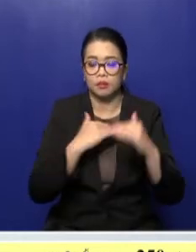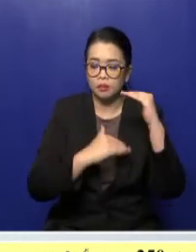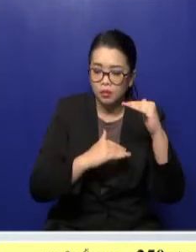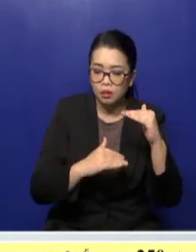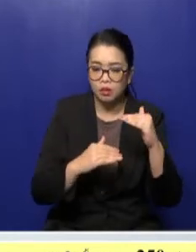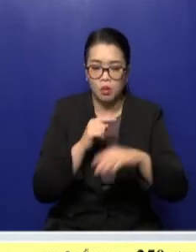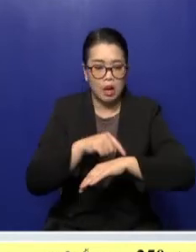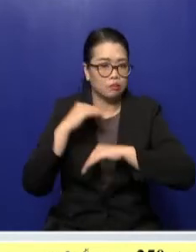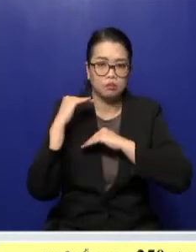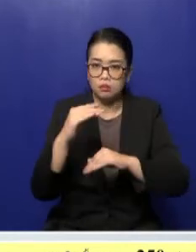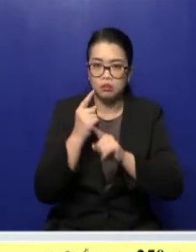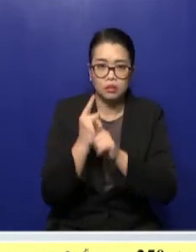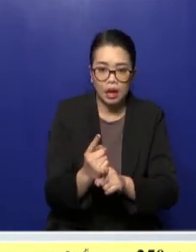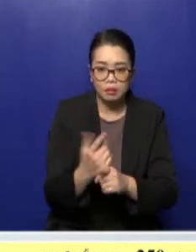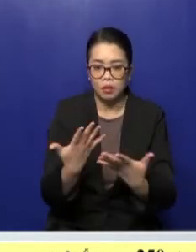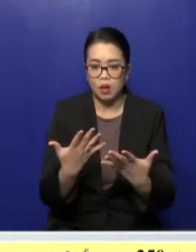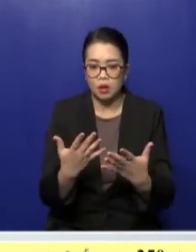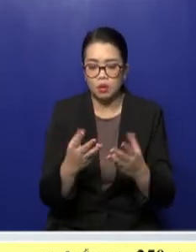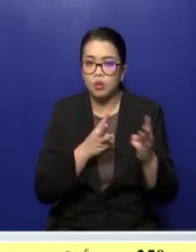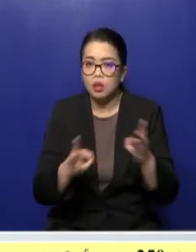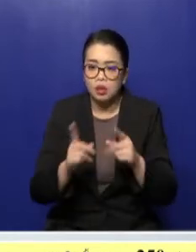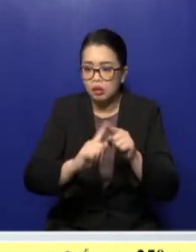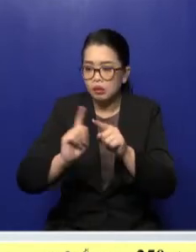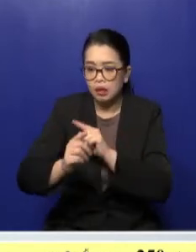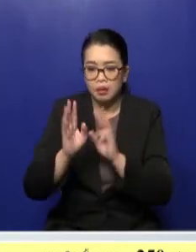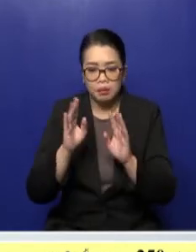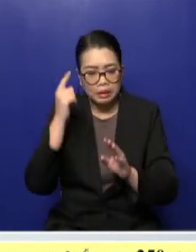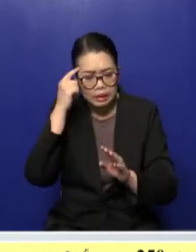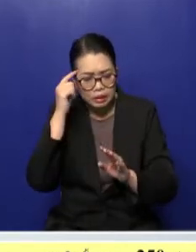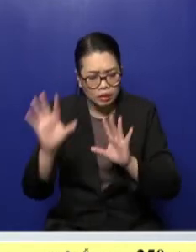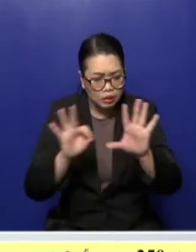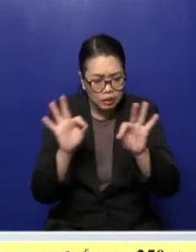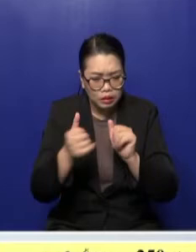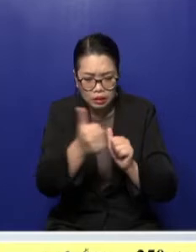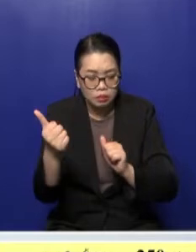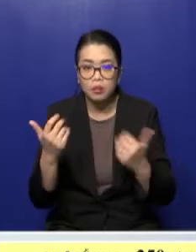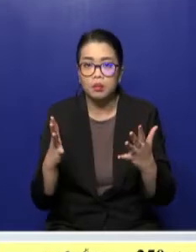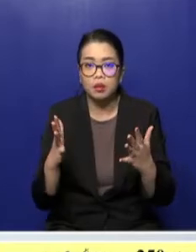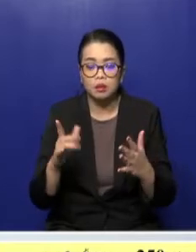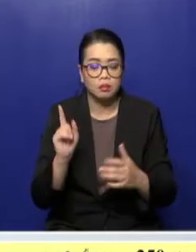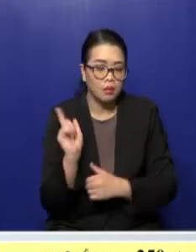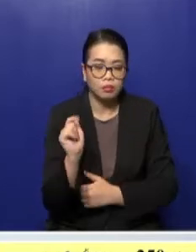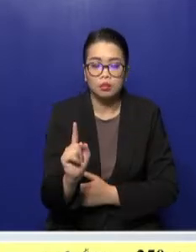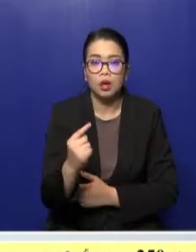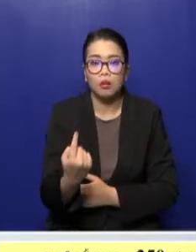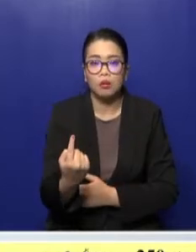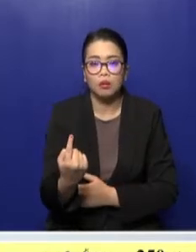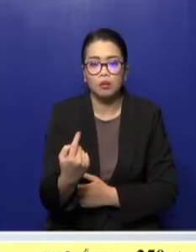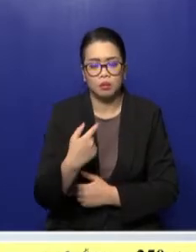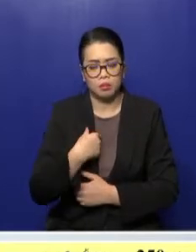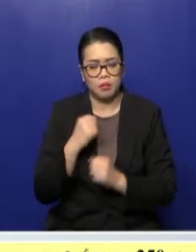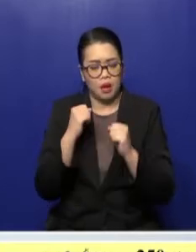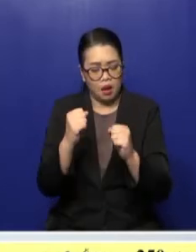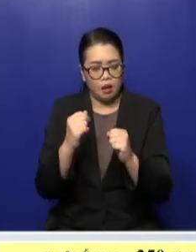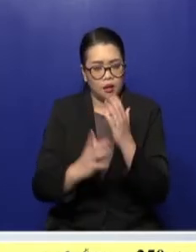ไม่ดีข้อดูทางเลือกอย่างอื่นเลยแต่ผมก็งงเหมือนกันนะครับพยายามวิกา